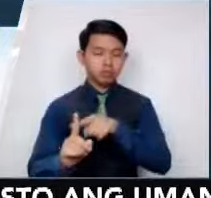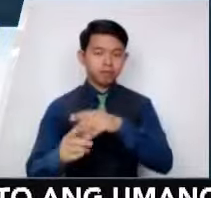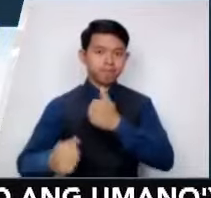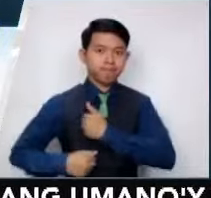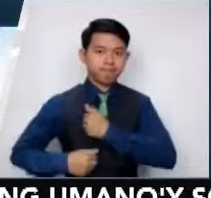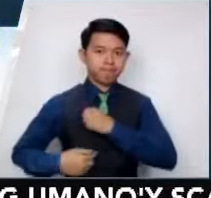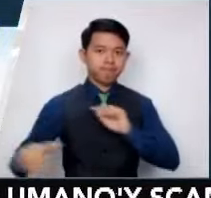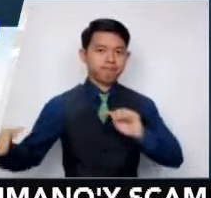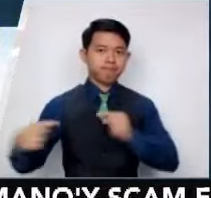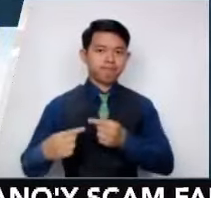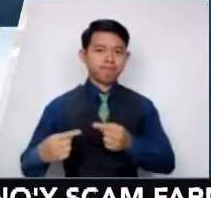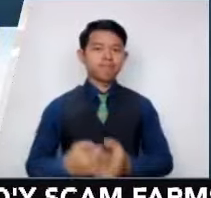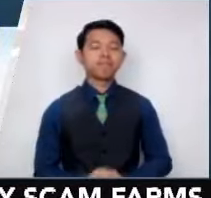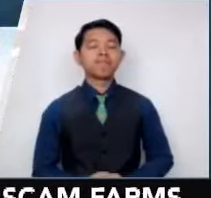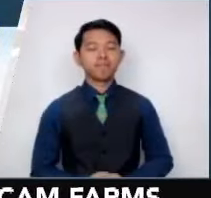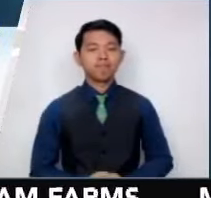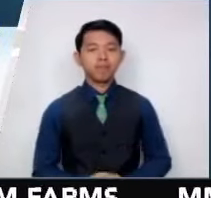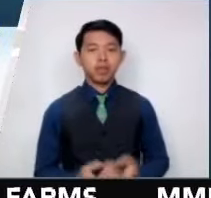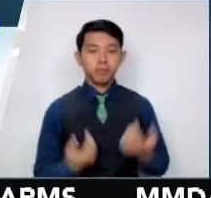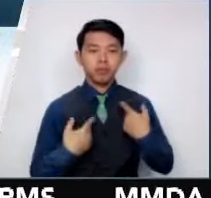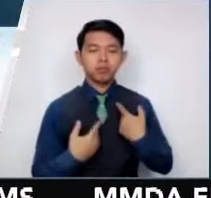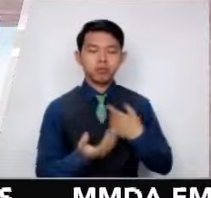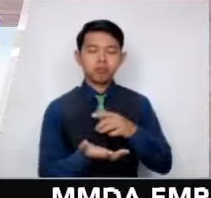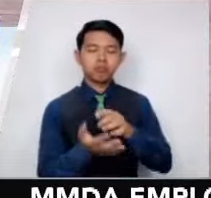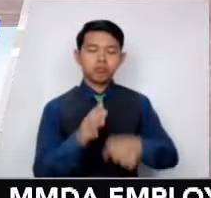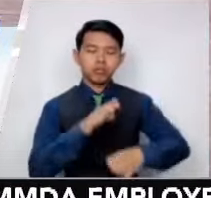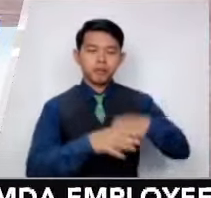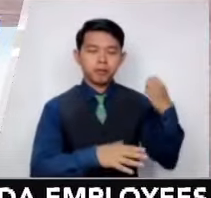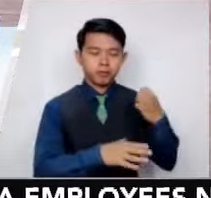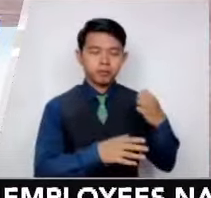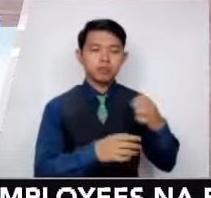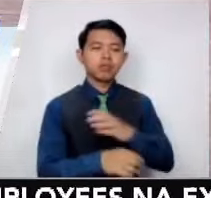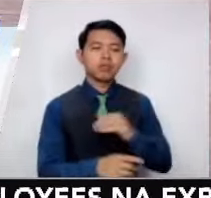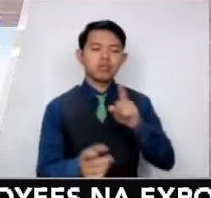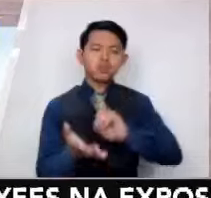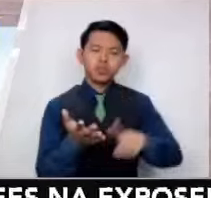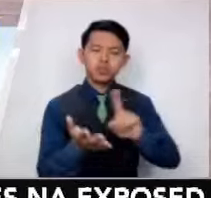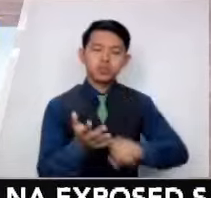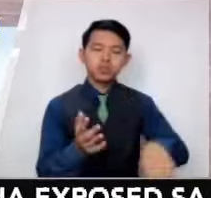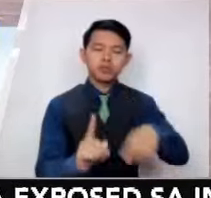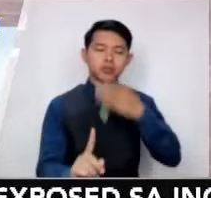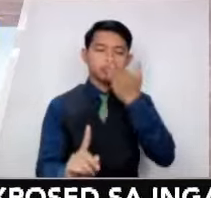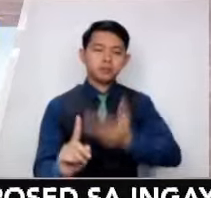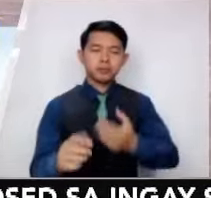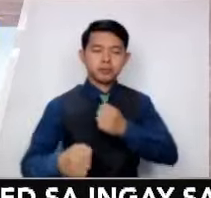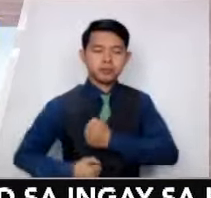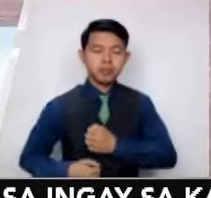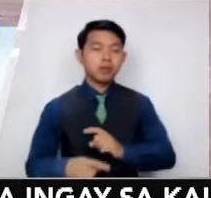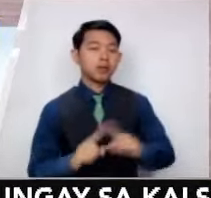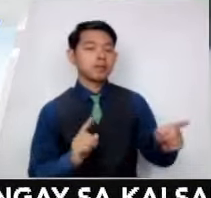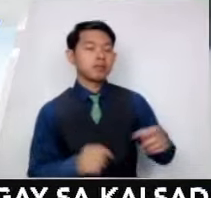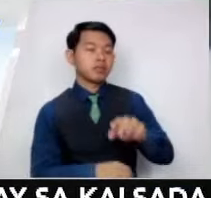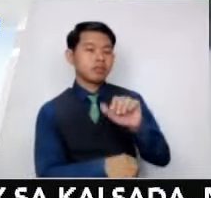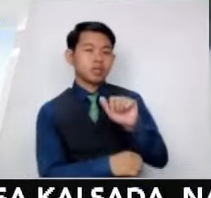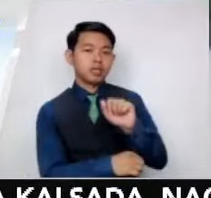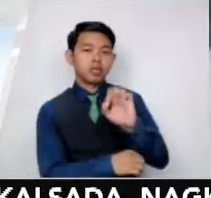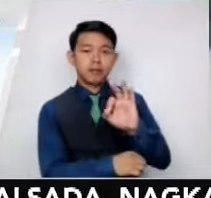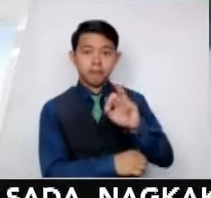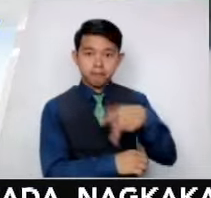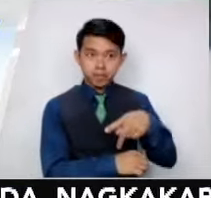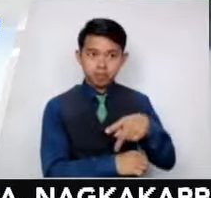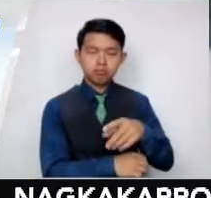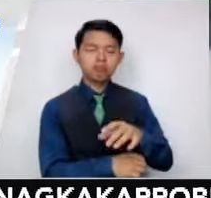evacuation at Inaalam pa ang kondisyon ng sundalo Hindi naman na daw papatulan ng armed forces of the Philippines ang anil mapanlinlang na